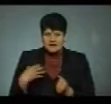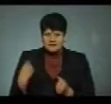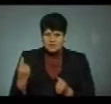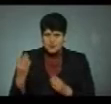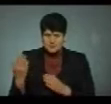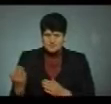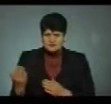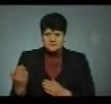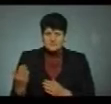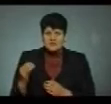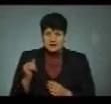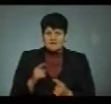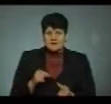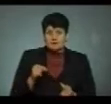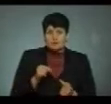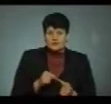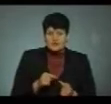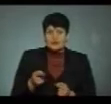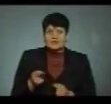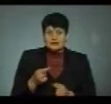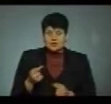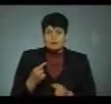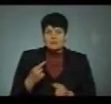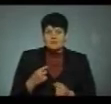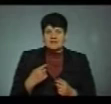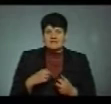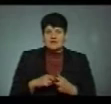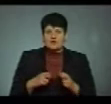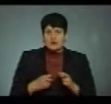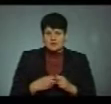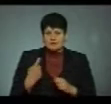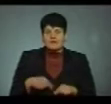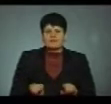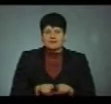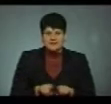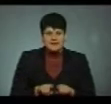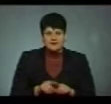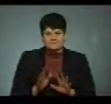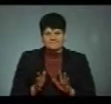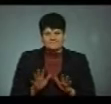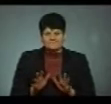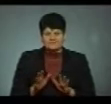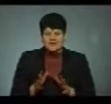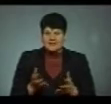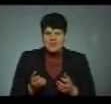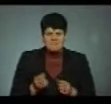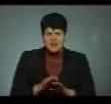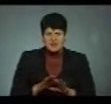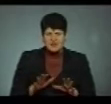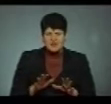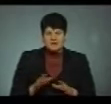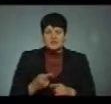а відповідно Тернопільська і Івано-Франківська також не дуже позитивно прийняла